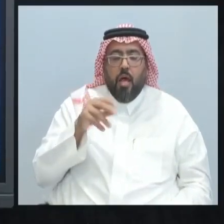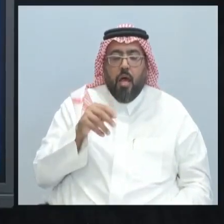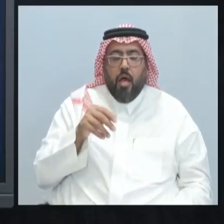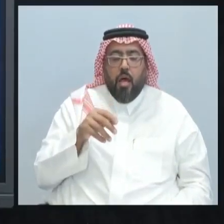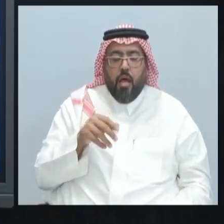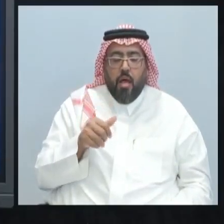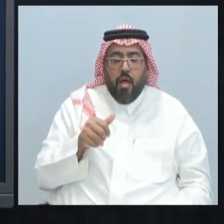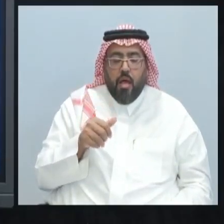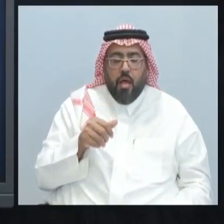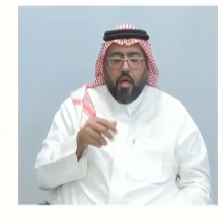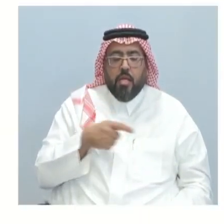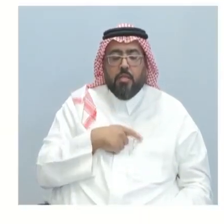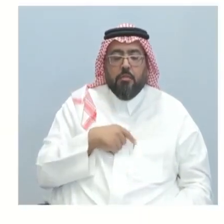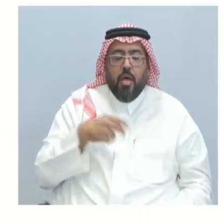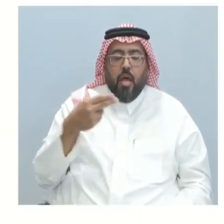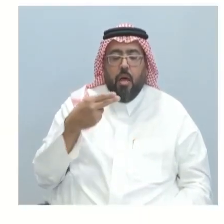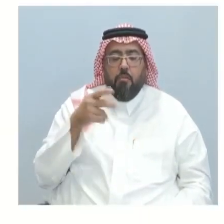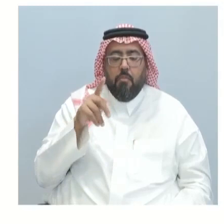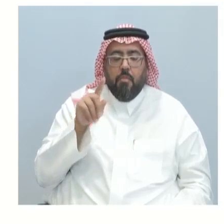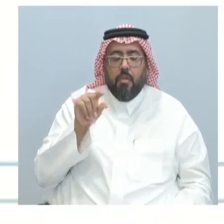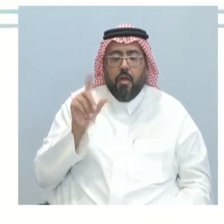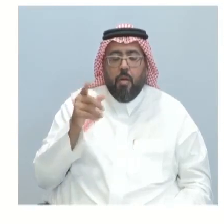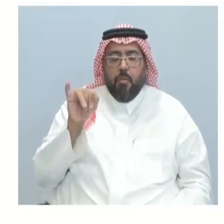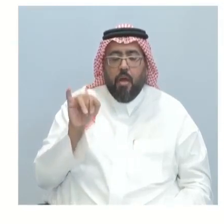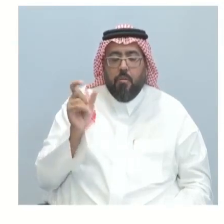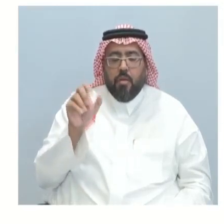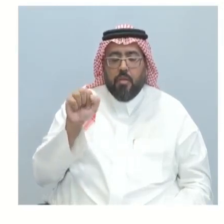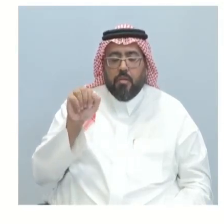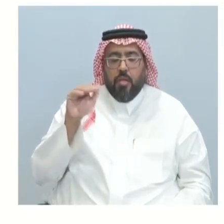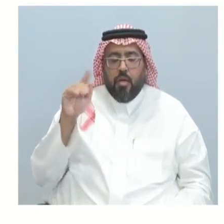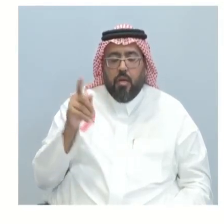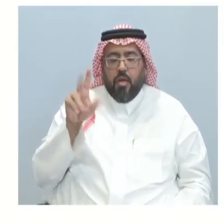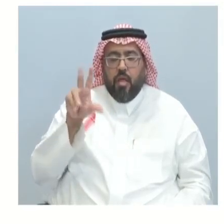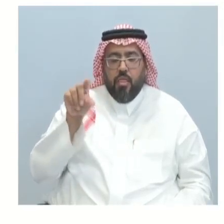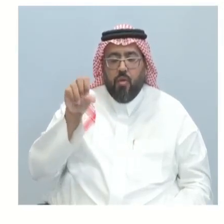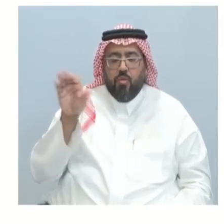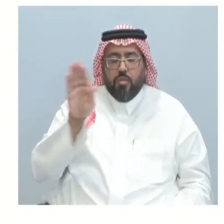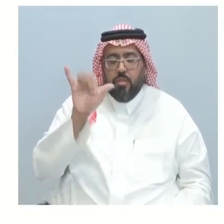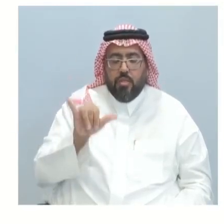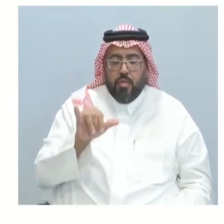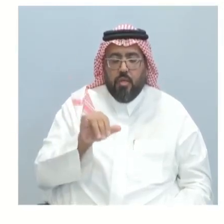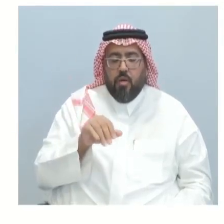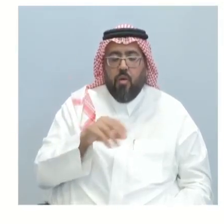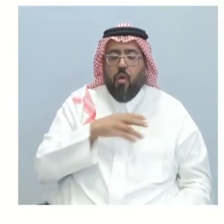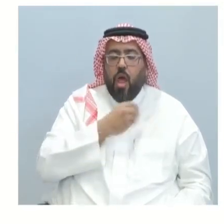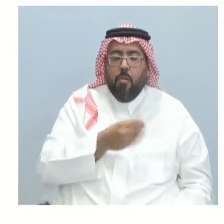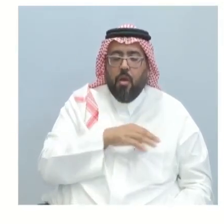الدوسي رضي الله عنه وارضاه ورضي الله على